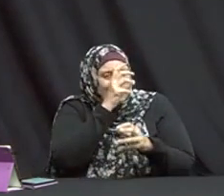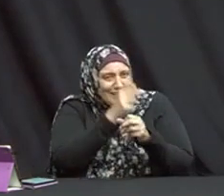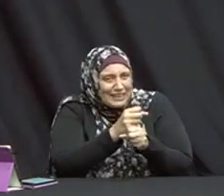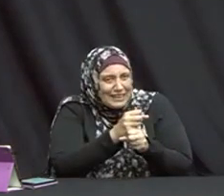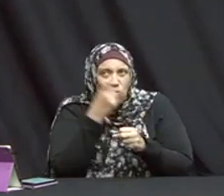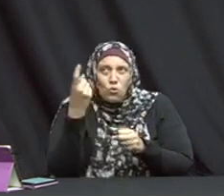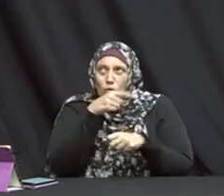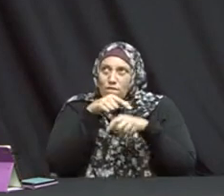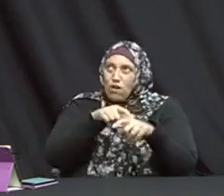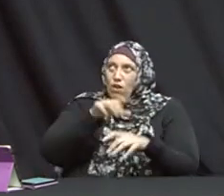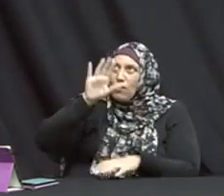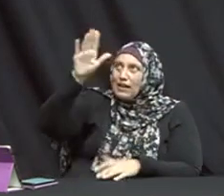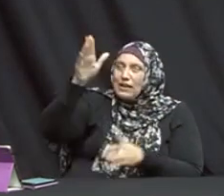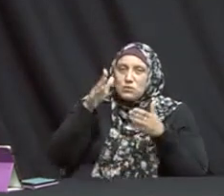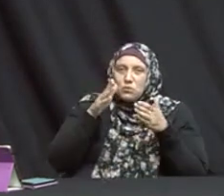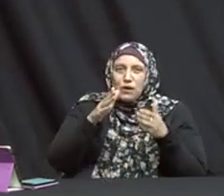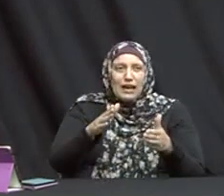سافلين